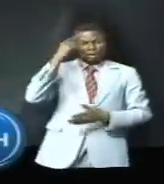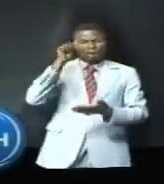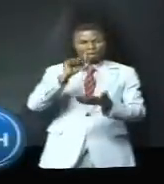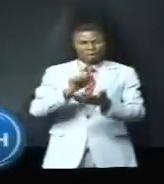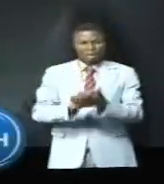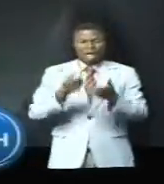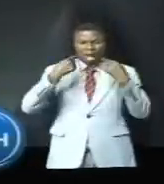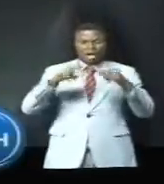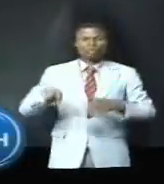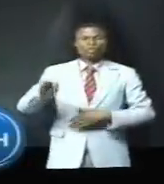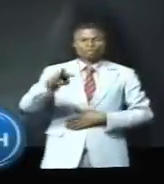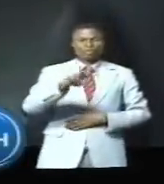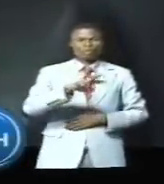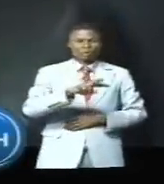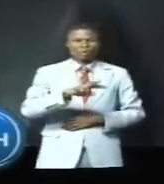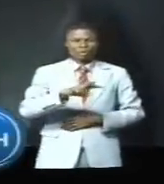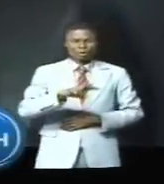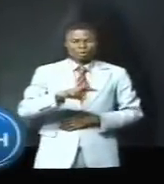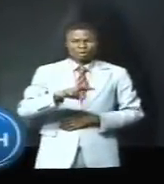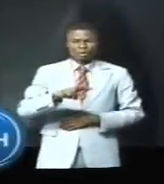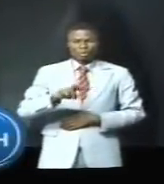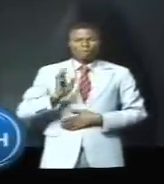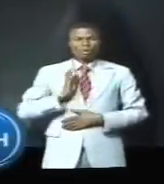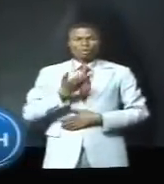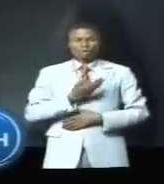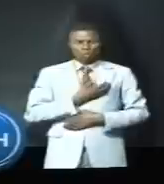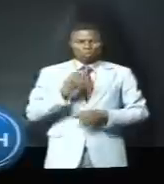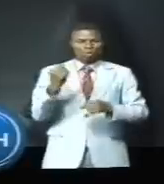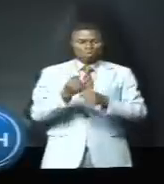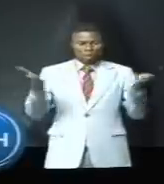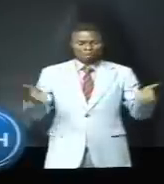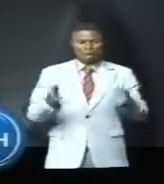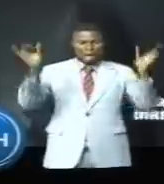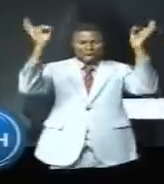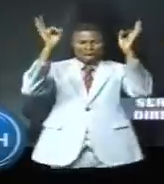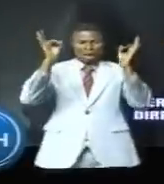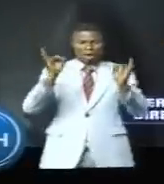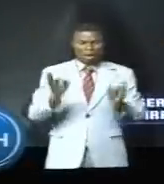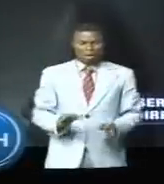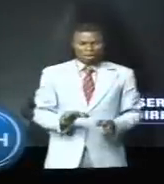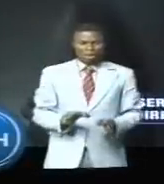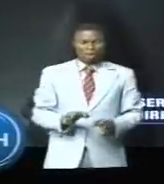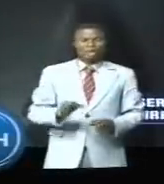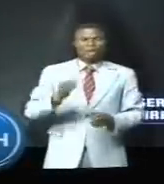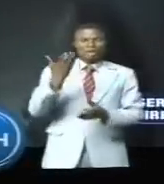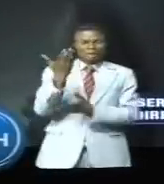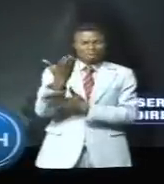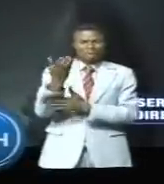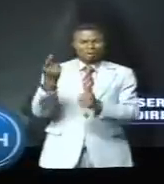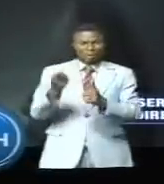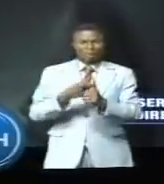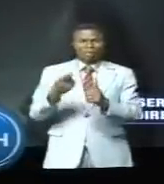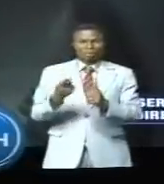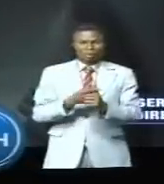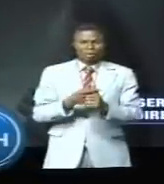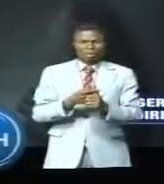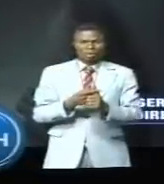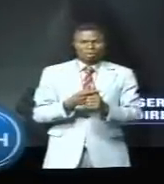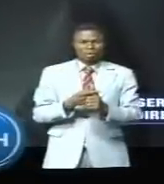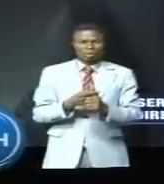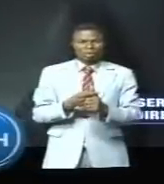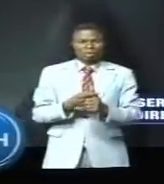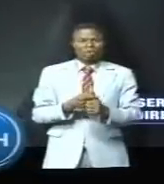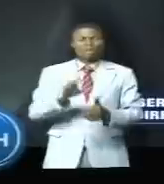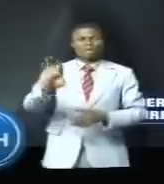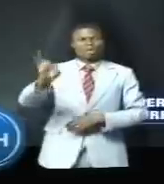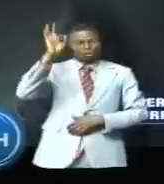vous rappeler que votre présence à ce forum n'est pas des fruits d'un hasard. Vous avez été